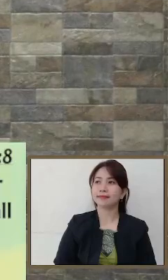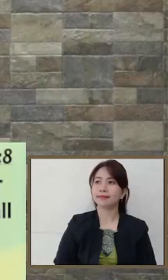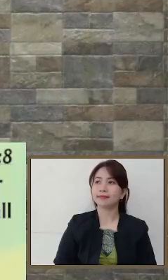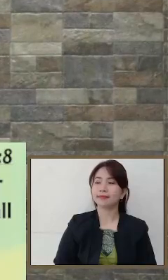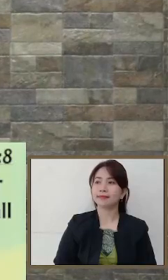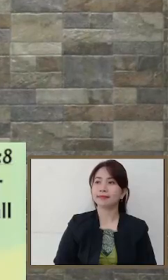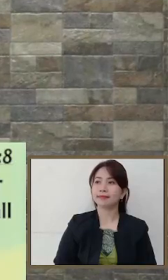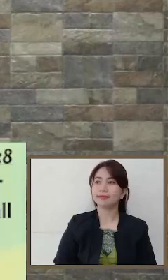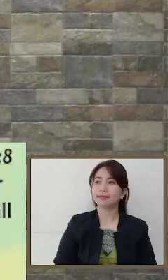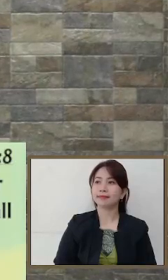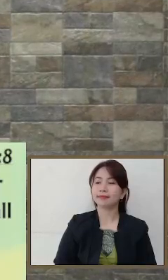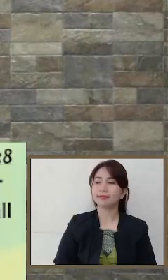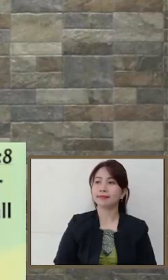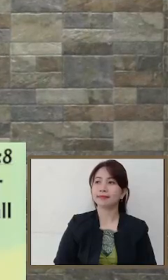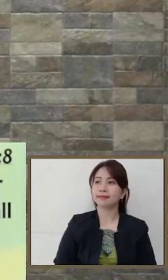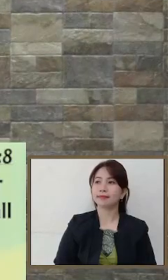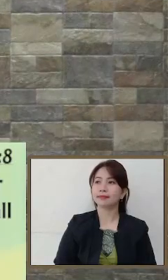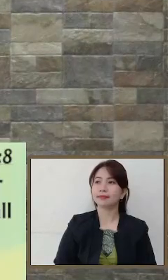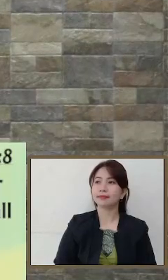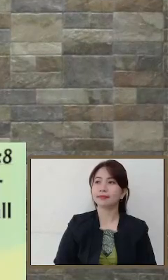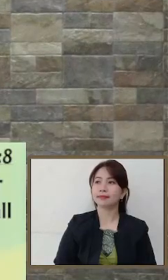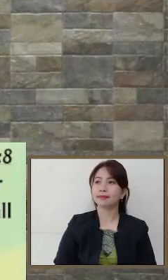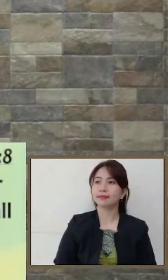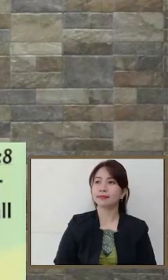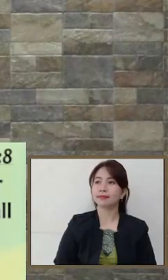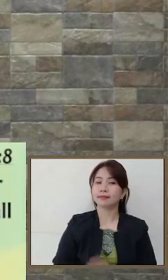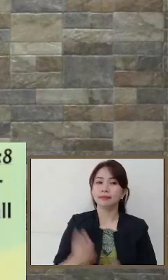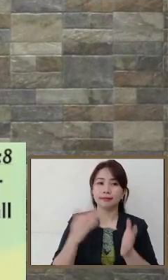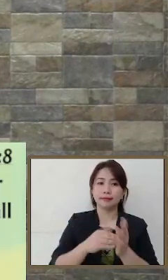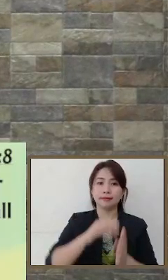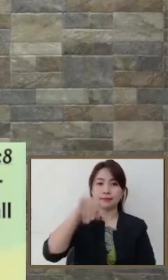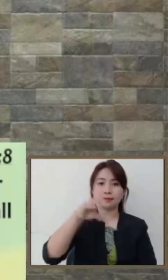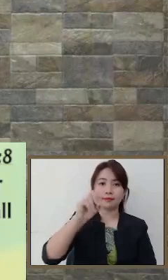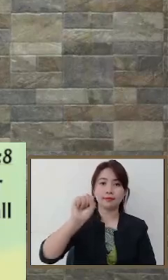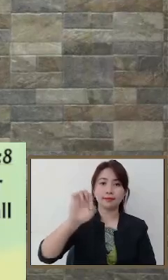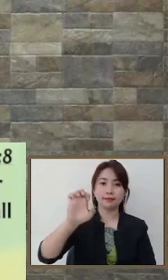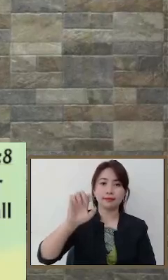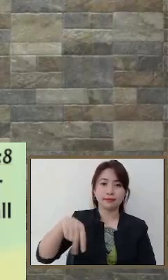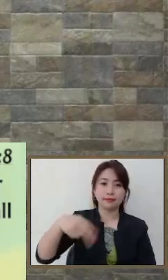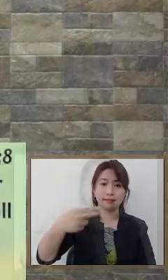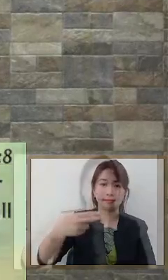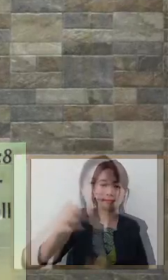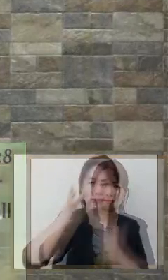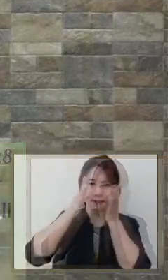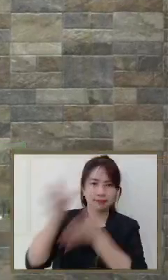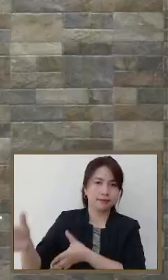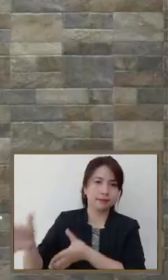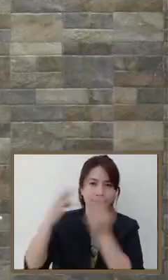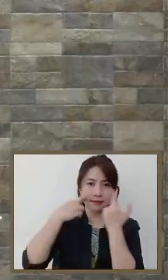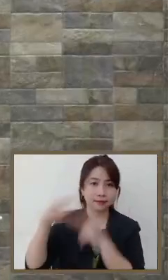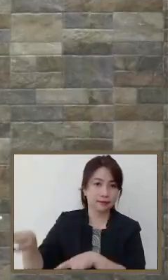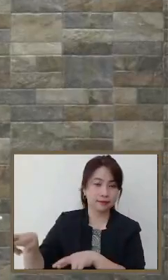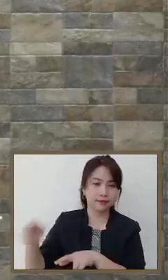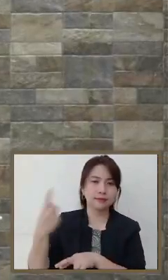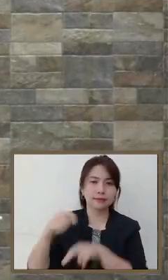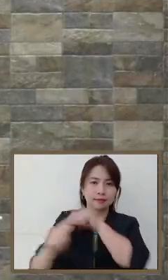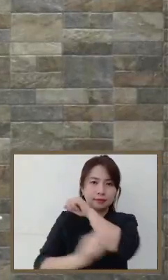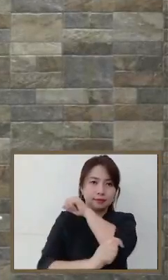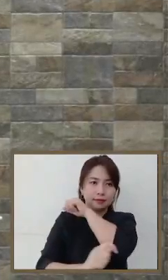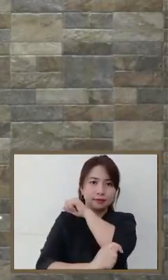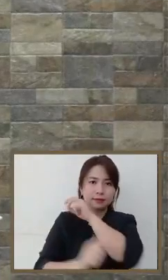the temptation of Mrs potipar Amen pero merong rason before na